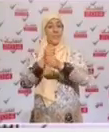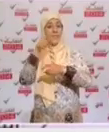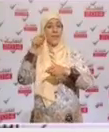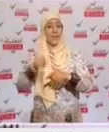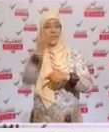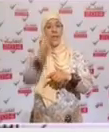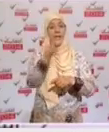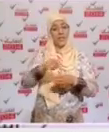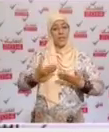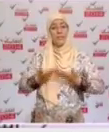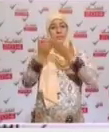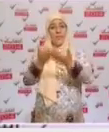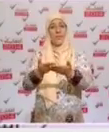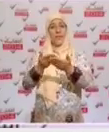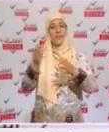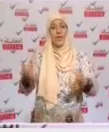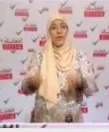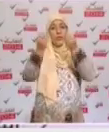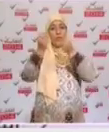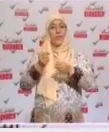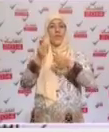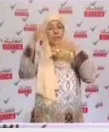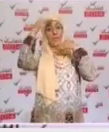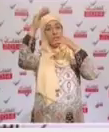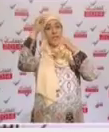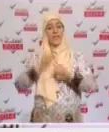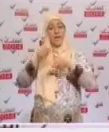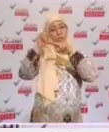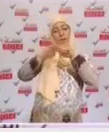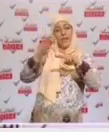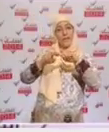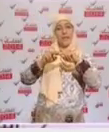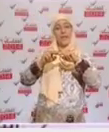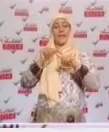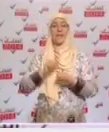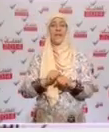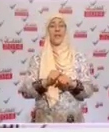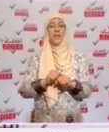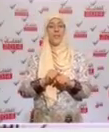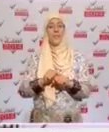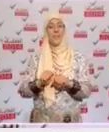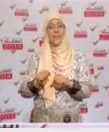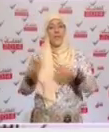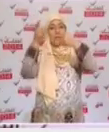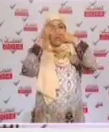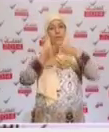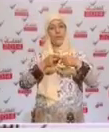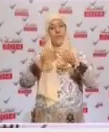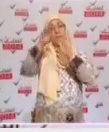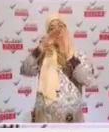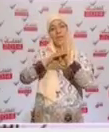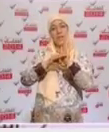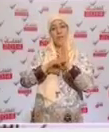للبحارة، النهوض بالقطاع السياحي، ومنه إتمام مشروع صبخة من غيادة لفك العزلة عن مدينة المهدية، تخصيص